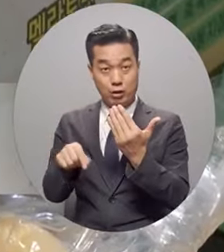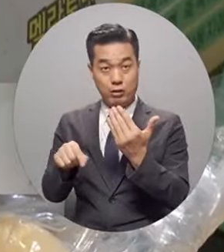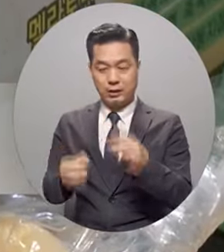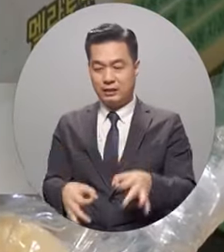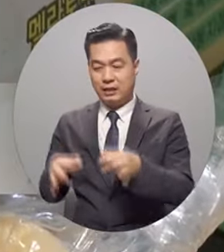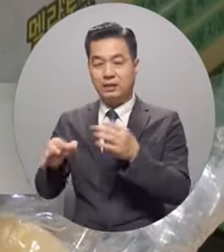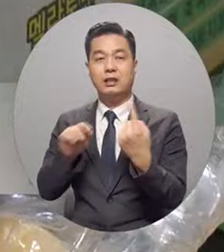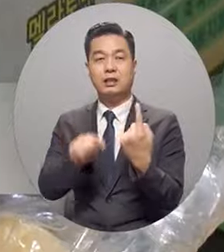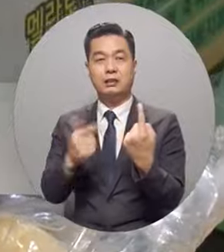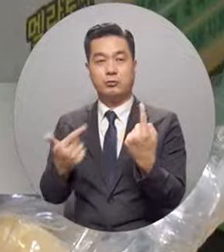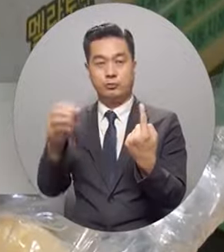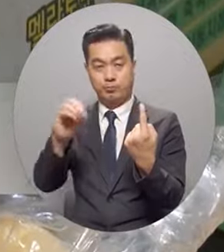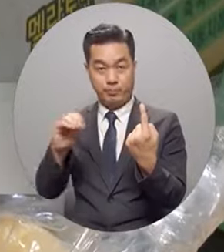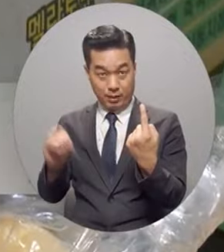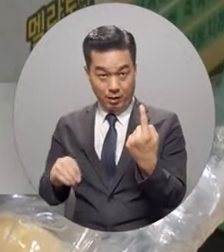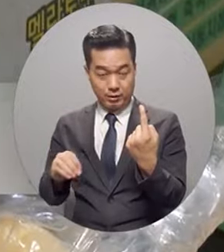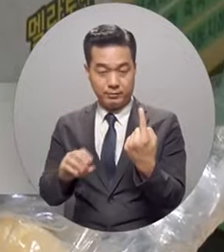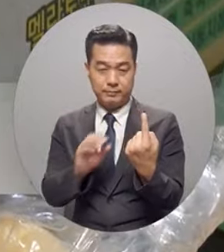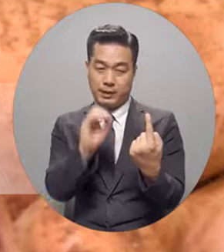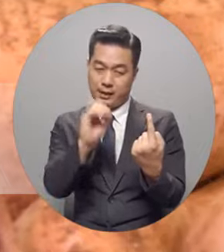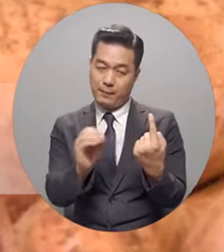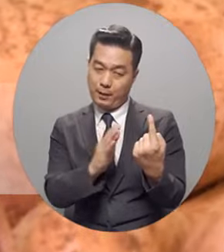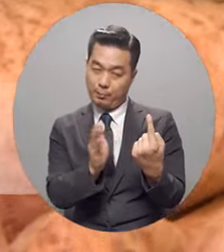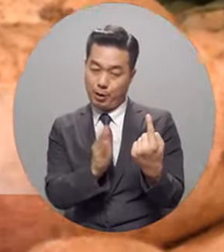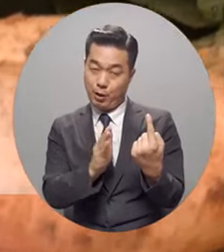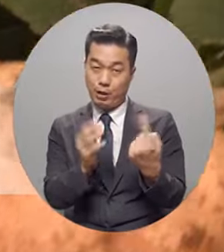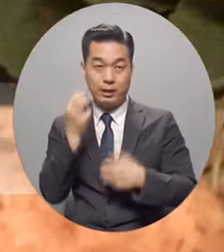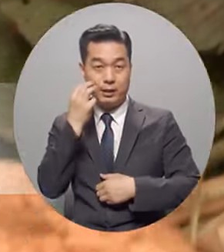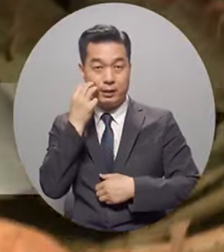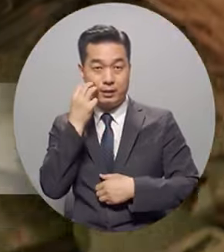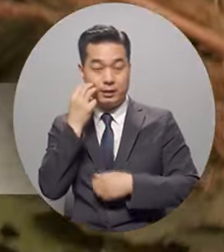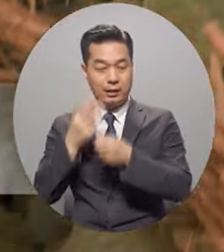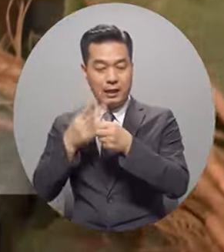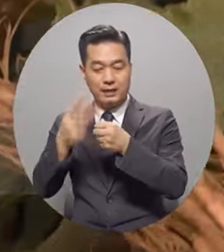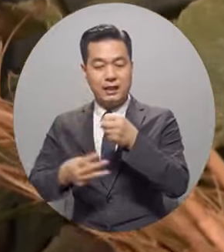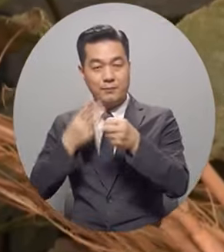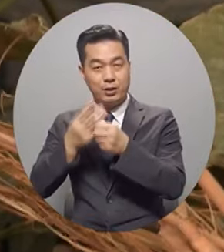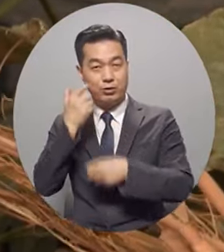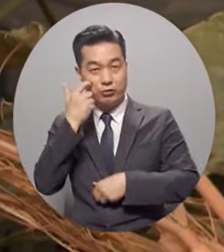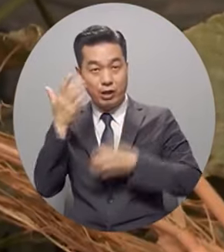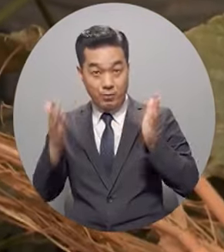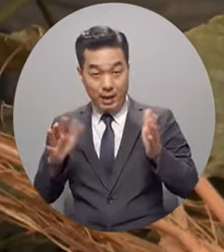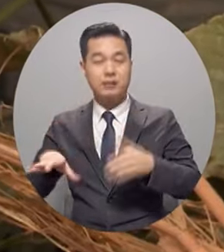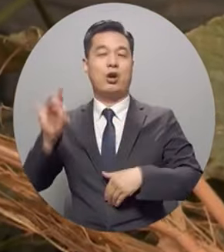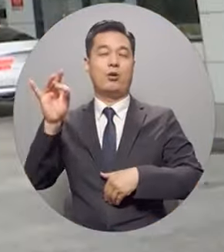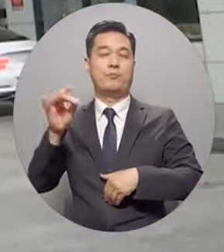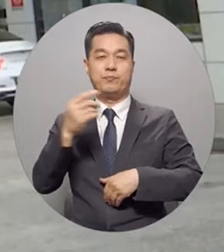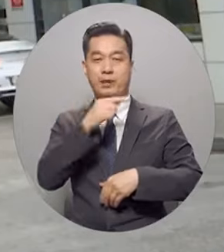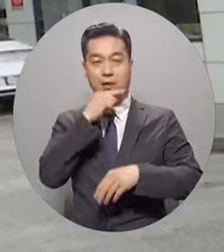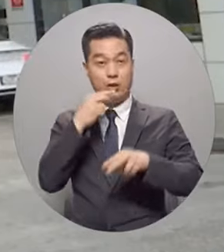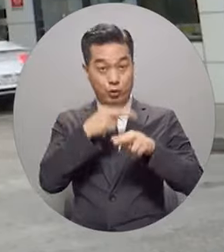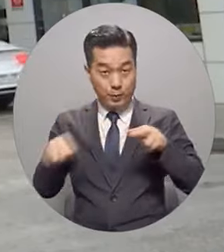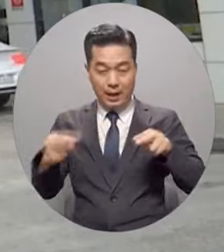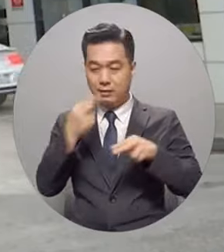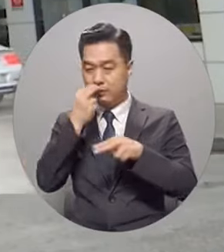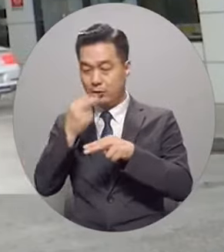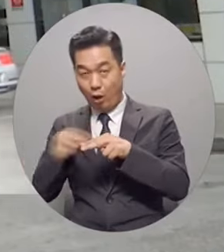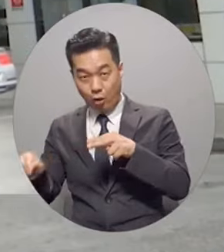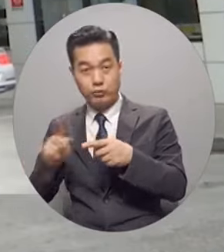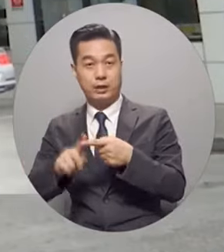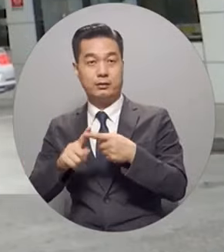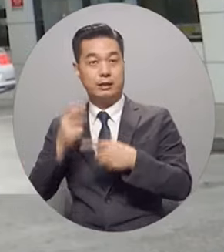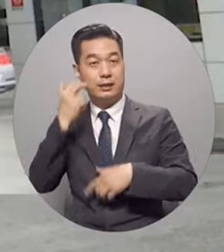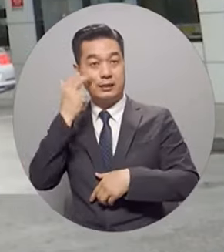1.6%를 기록했는데 1%대 상승률은 3년 반 만에 처음입니다. 휘발유나 경유 등 석유류 가격이 7개월